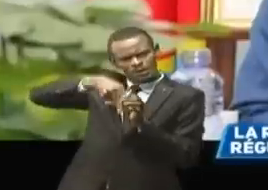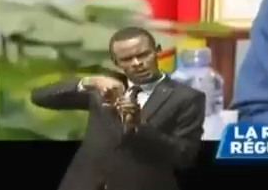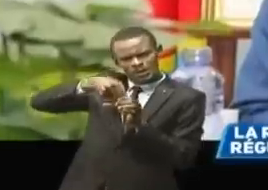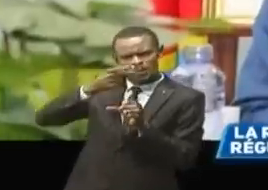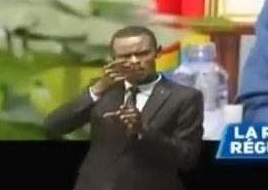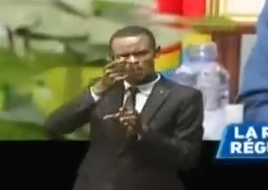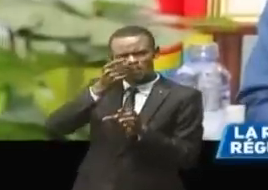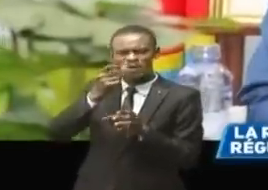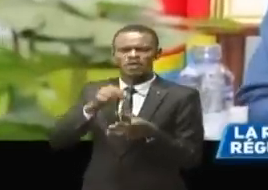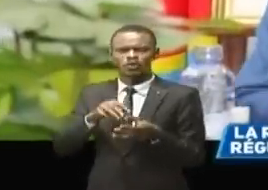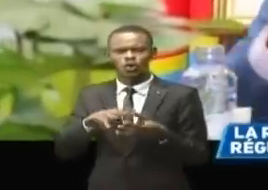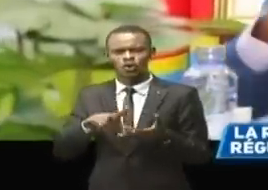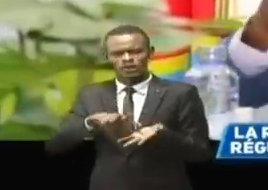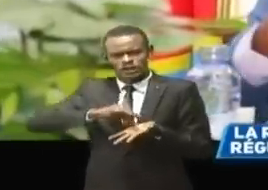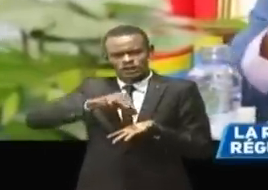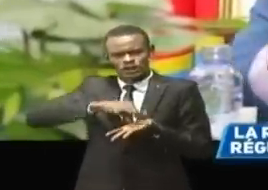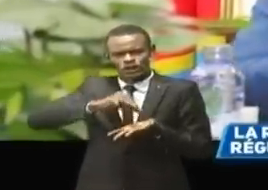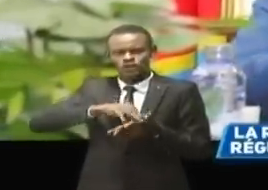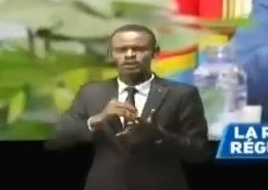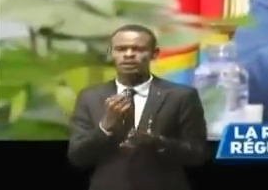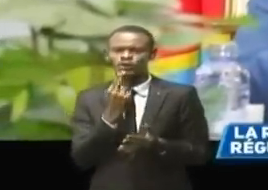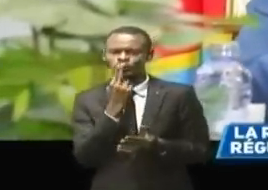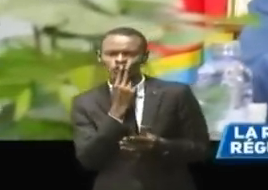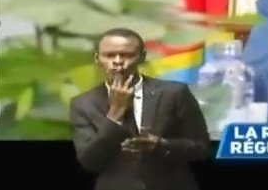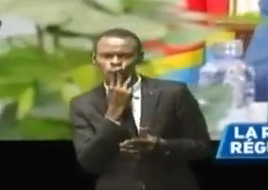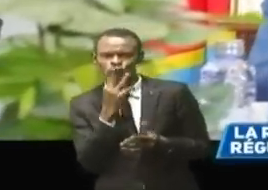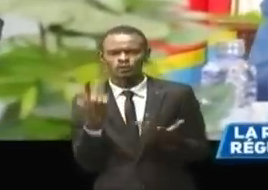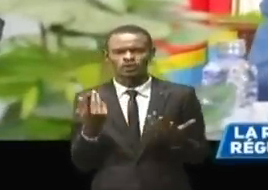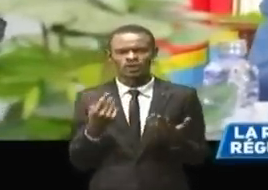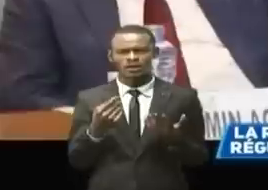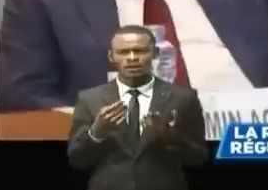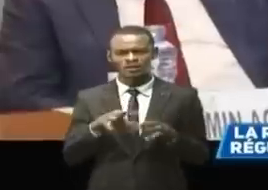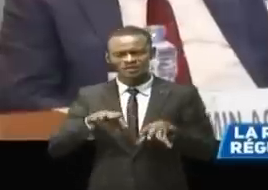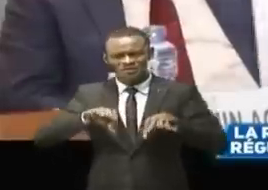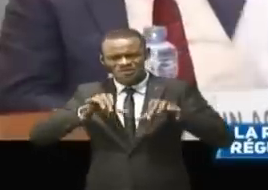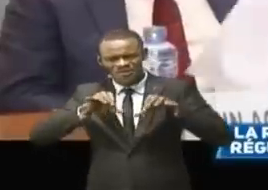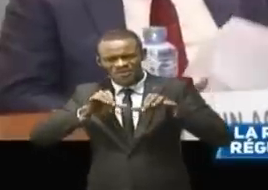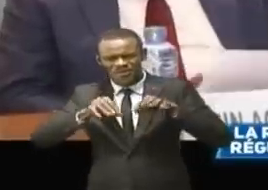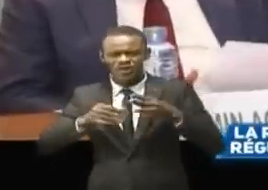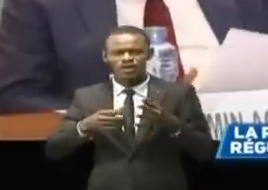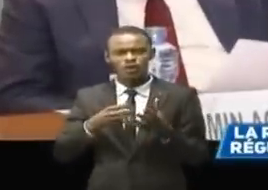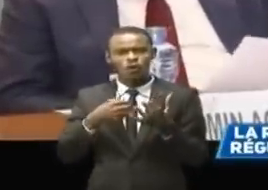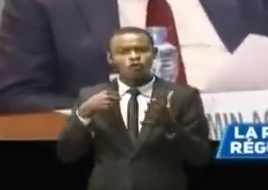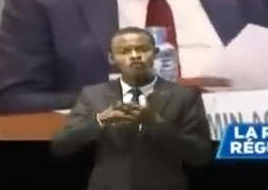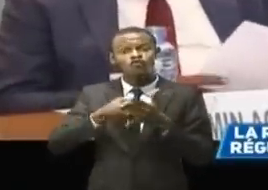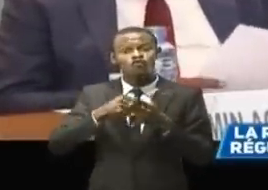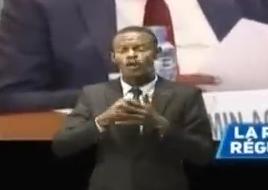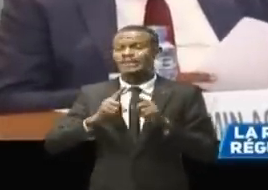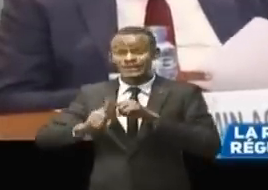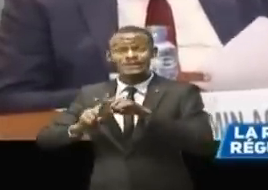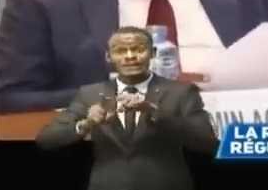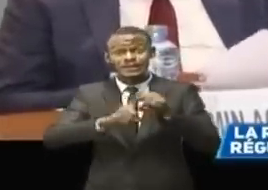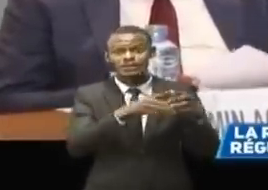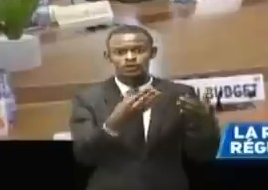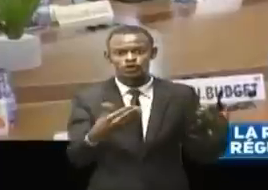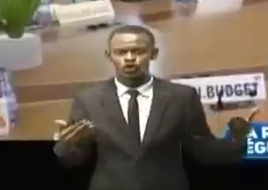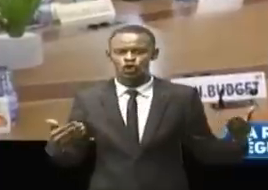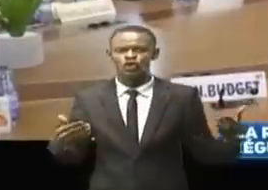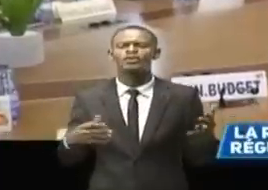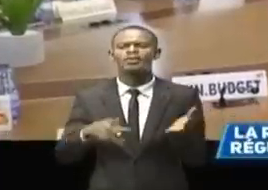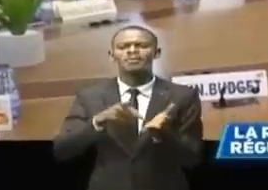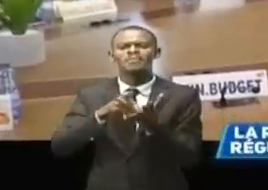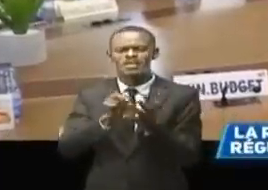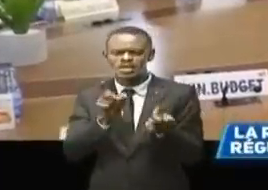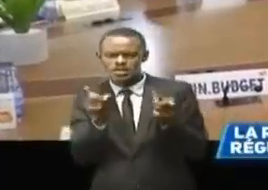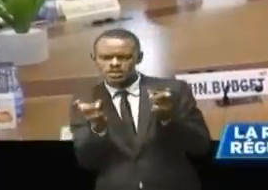le ciment, le sucre, la farine de froment et bien tant d'autres qui seront déterminés par le ministère de l'économie